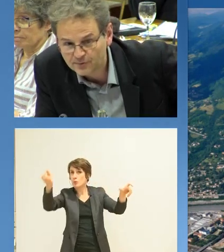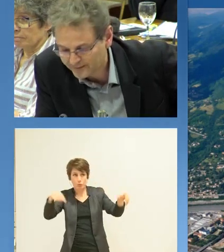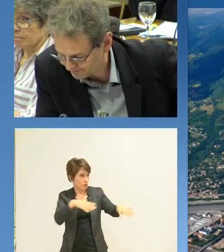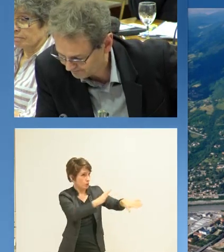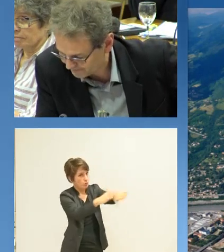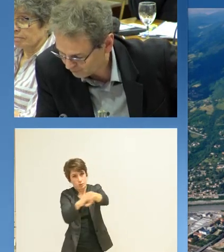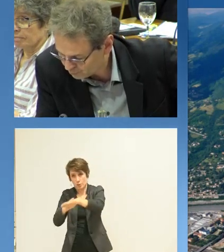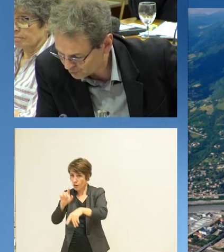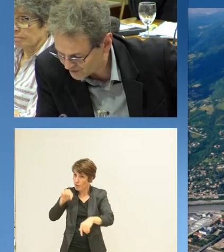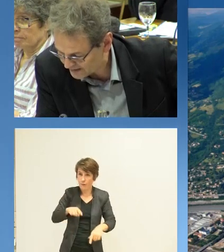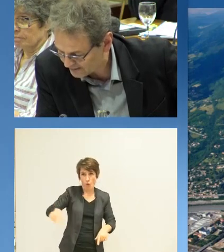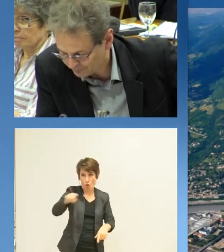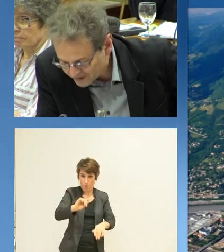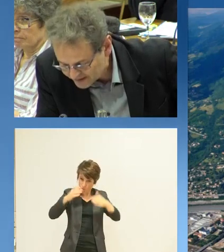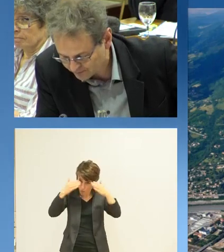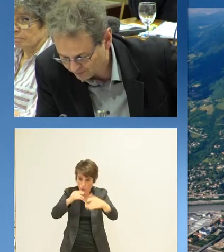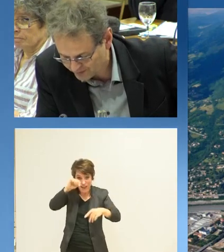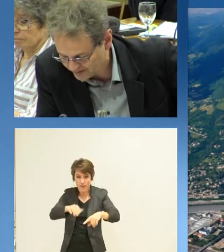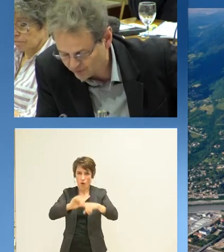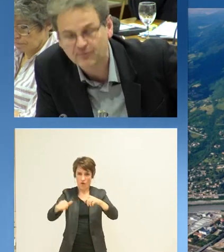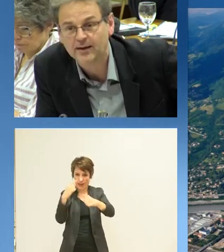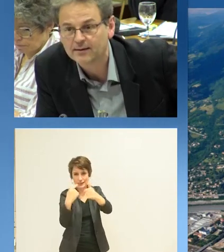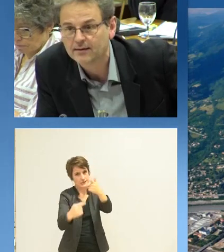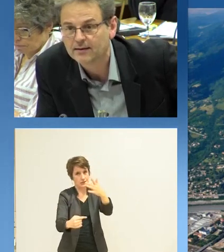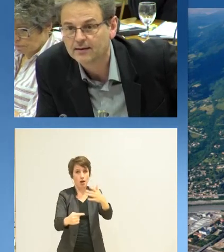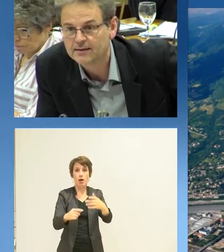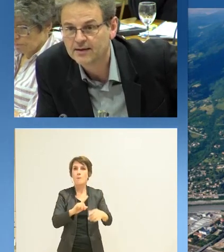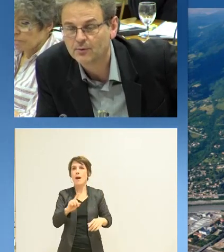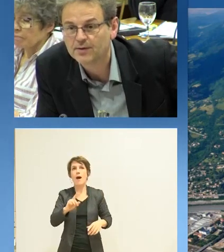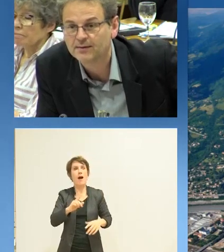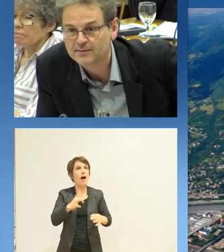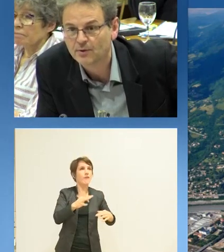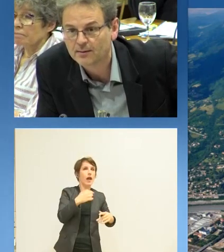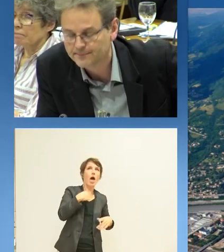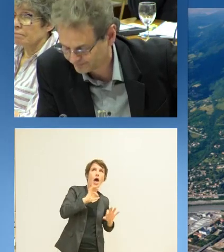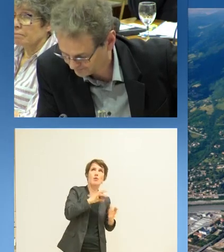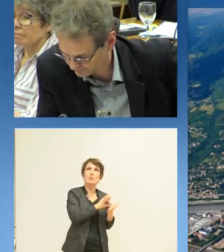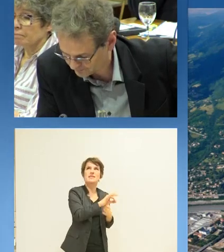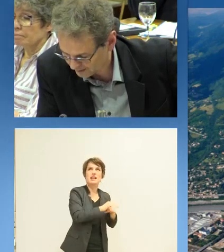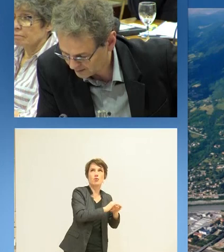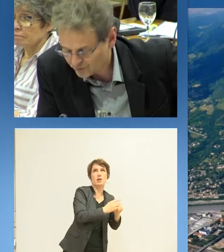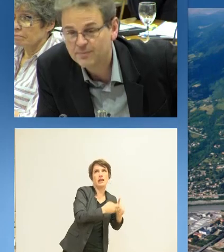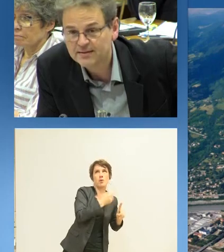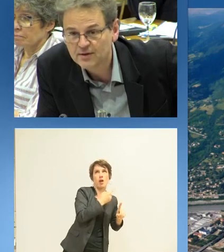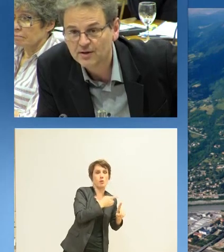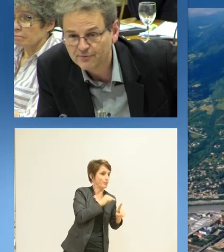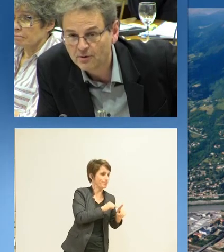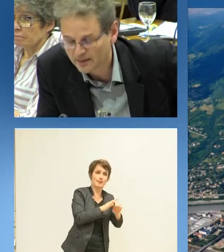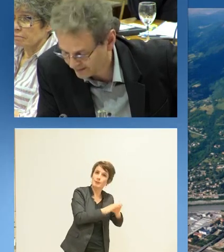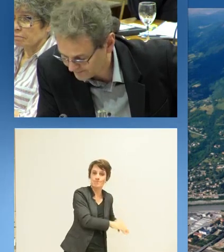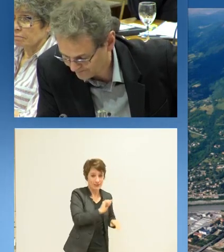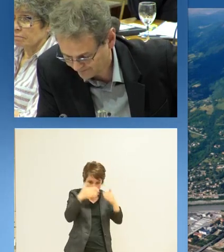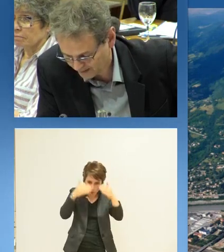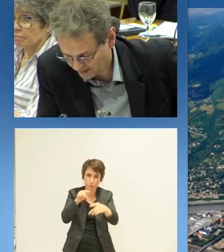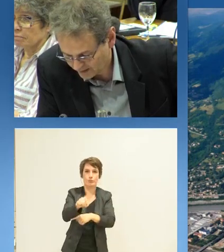être fait plutôt que de ce qui est politiquement possible de faire il n'y a aucun espoir ce message est fort